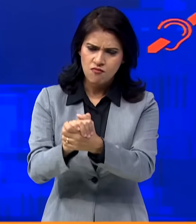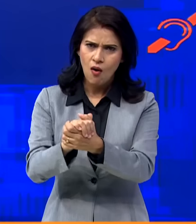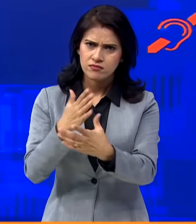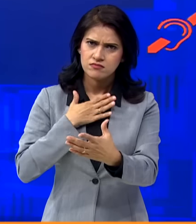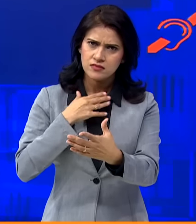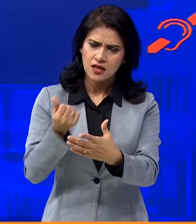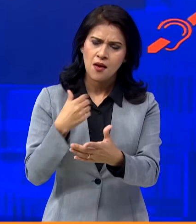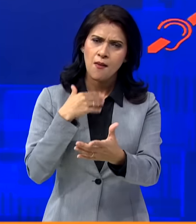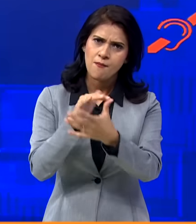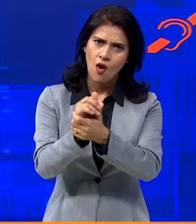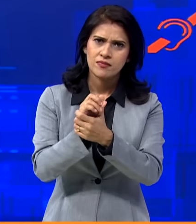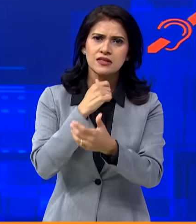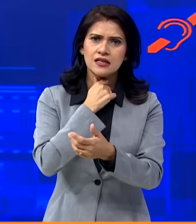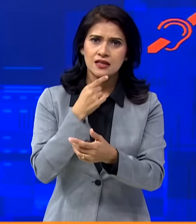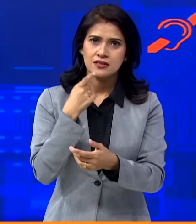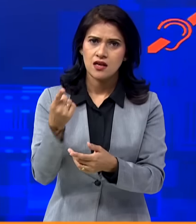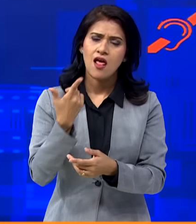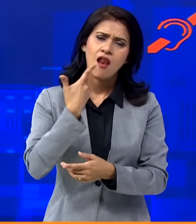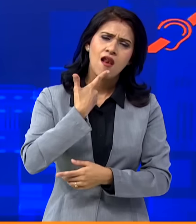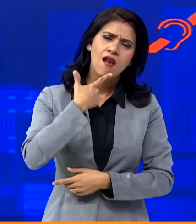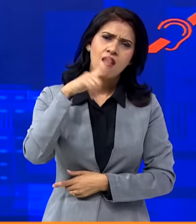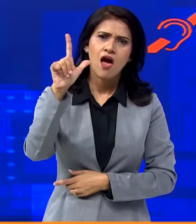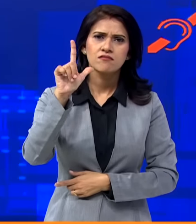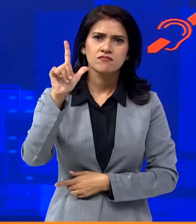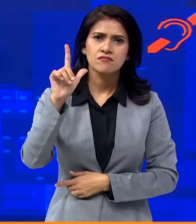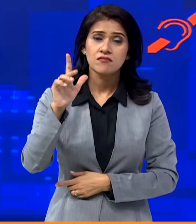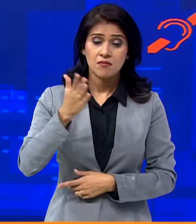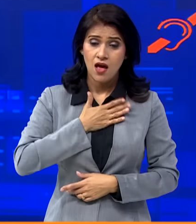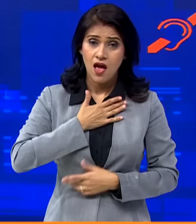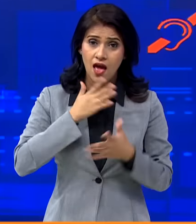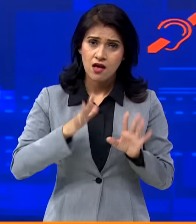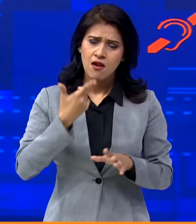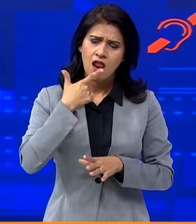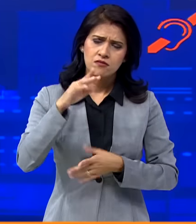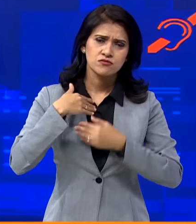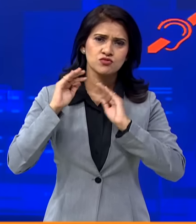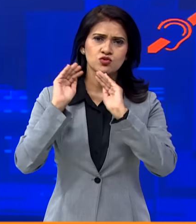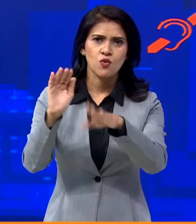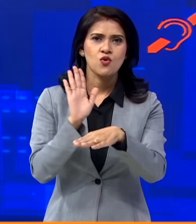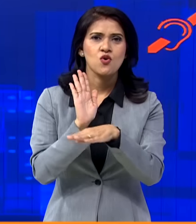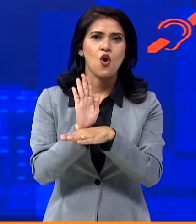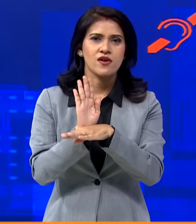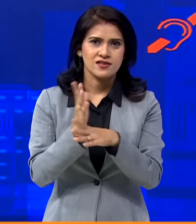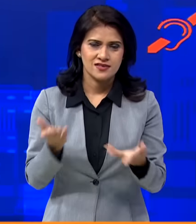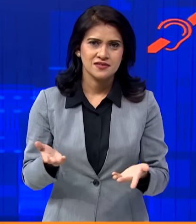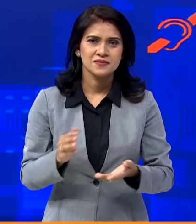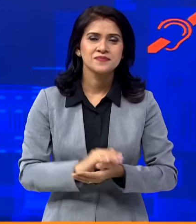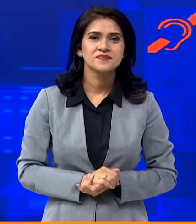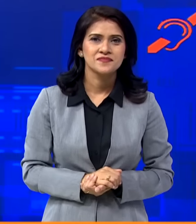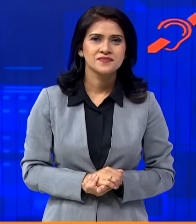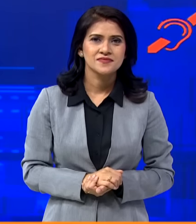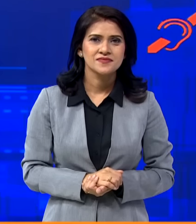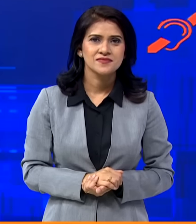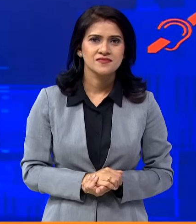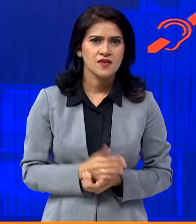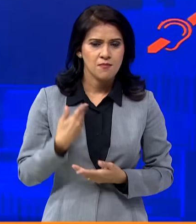उन्हें वचन दिया था कि पूरी जिंदगी अब आखरी सांस तक हम कांग्रेस नहीं छोड़ेंगे और मैंने